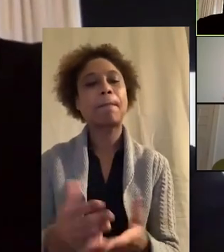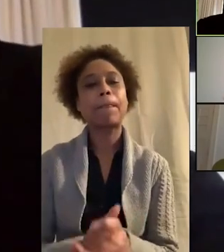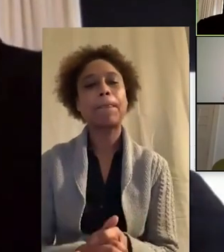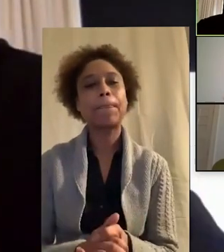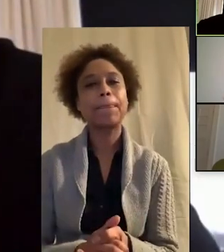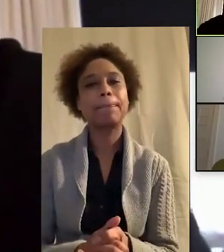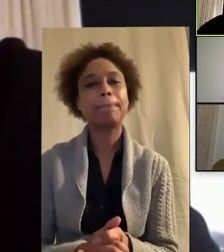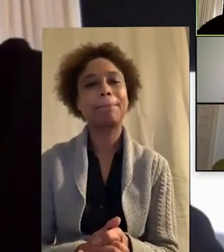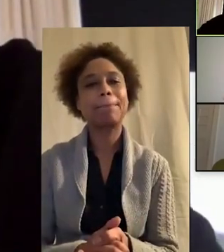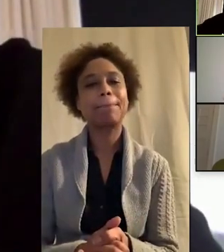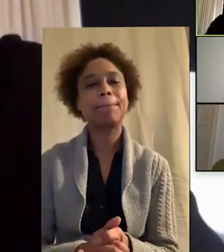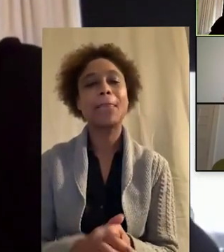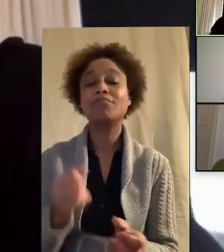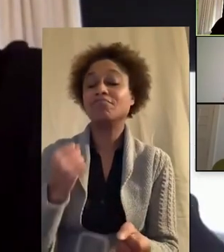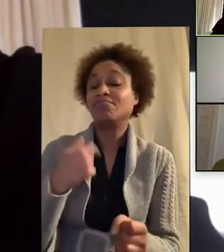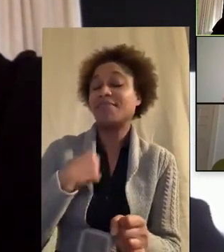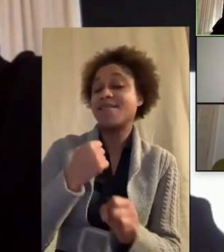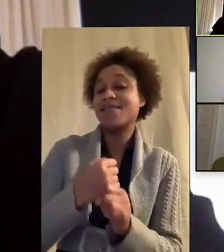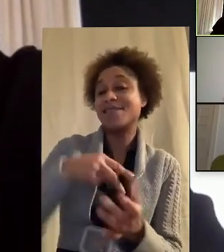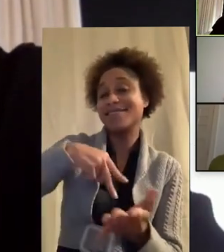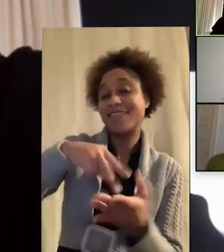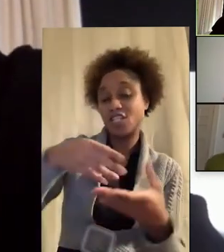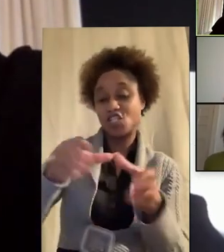verschillende beperkingen zijn en behoeftes, maar dat je in ieder geval gewoon